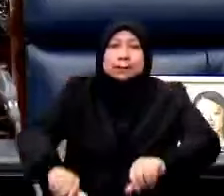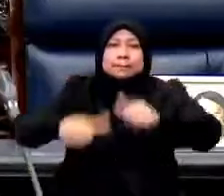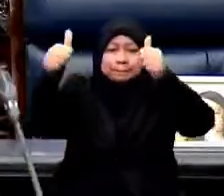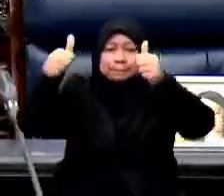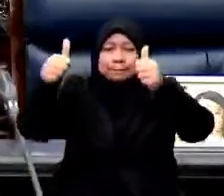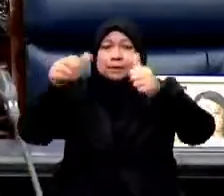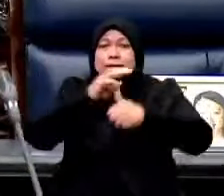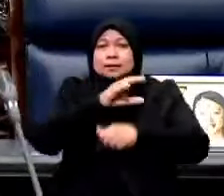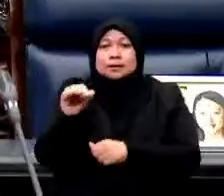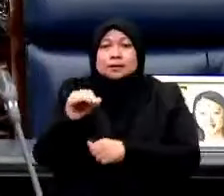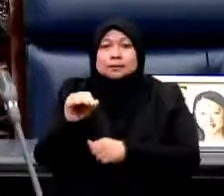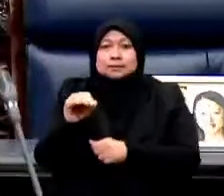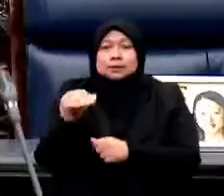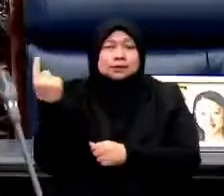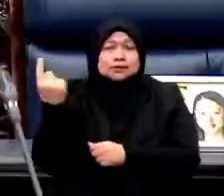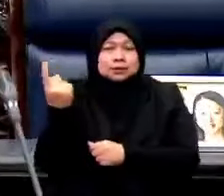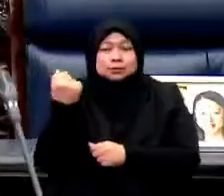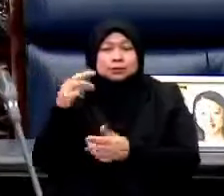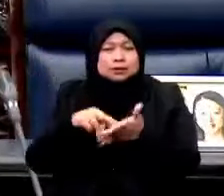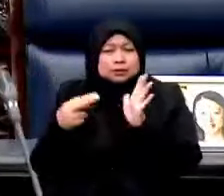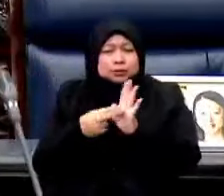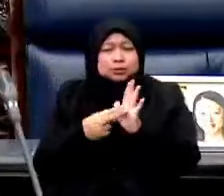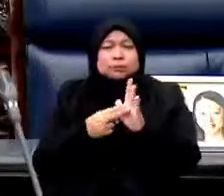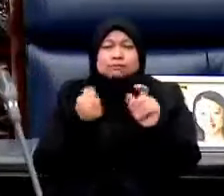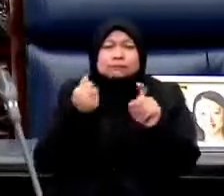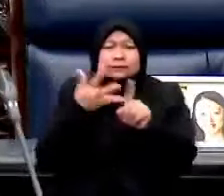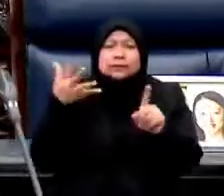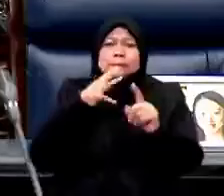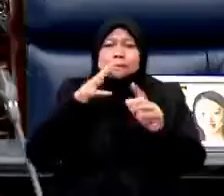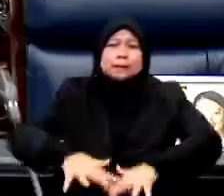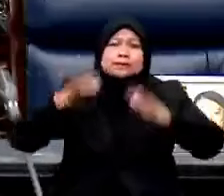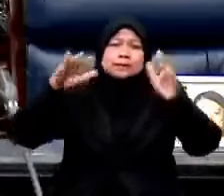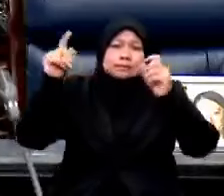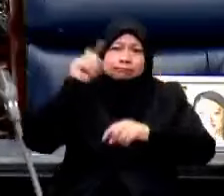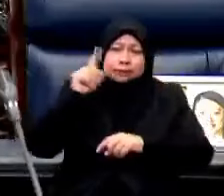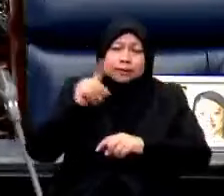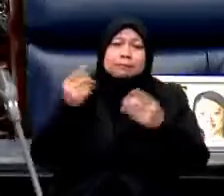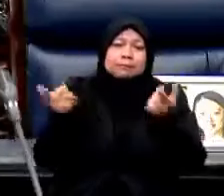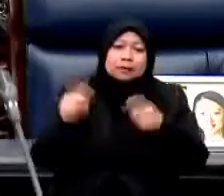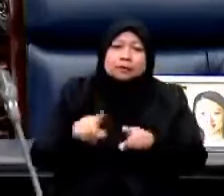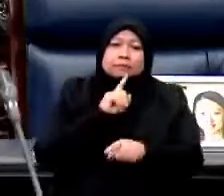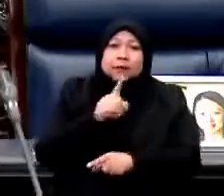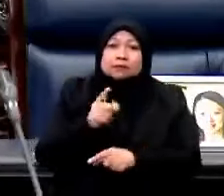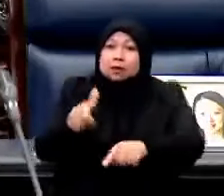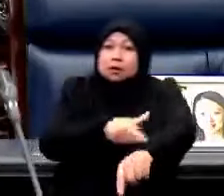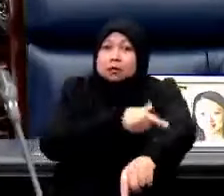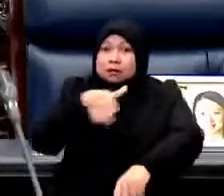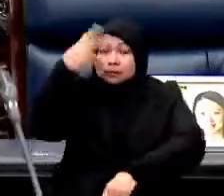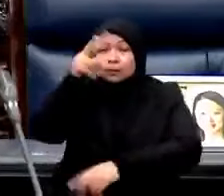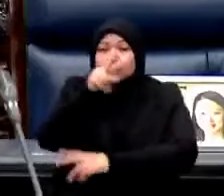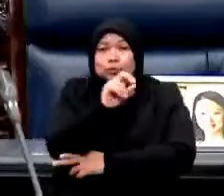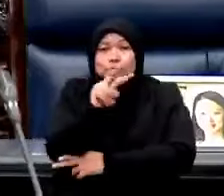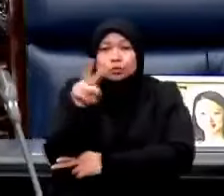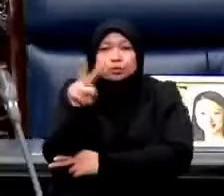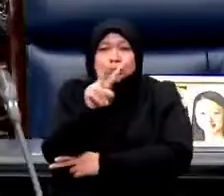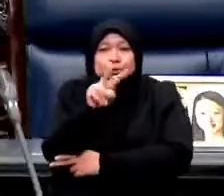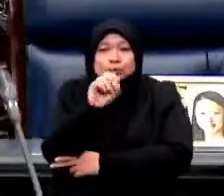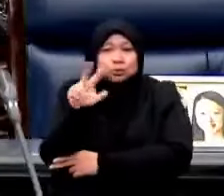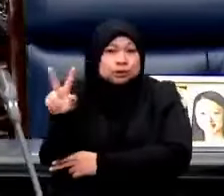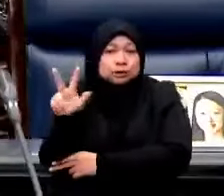bukaan sesalurnya bagi mengurangkan implikasi banjir kilat untuk tindakan jangka panjang pula pada Tahun 2022 dan